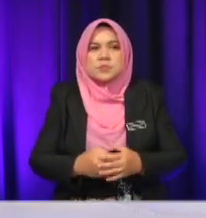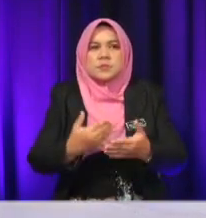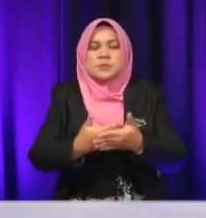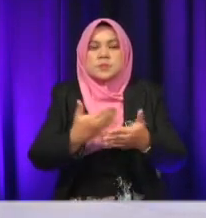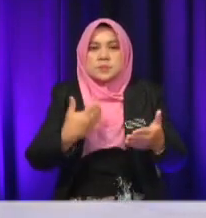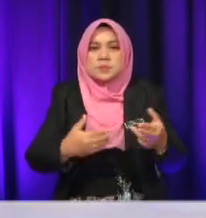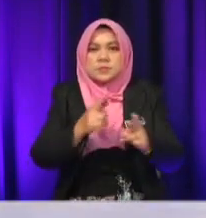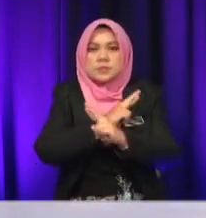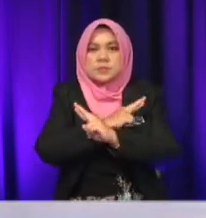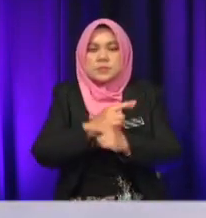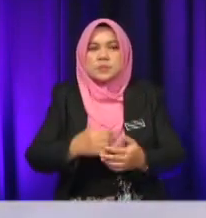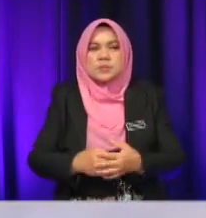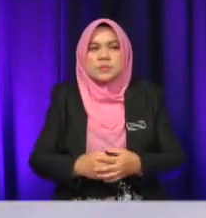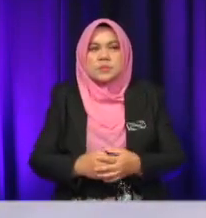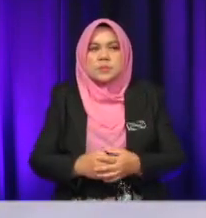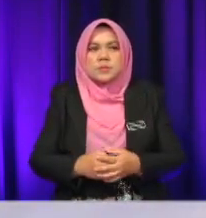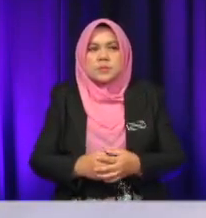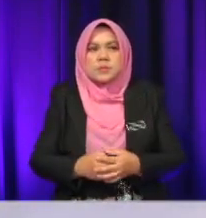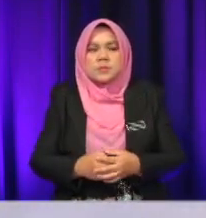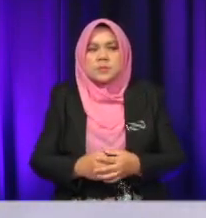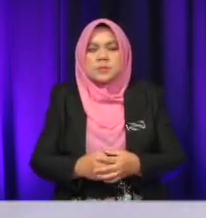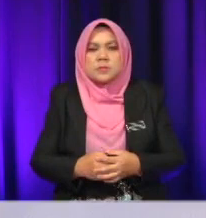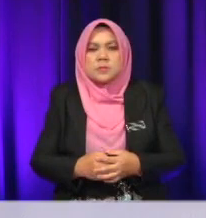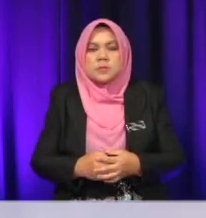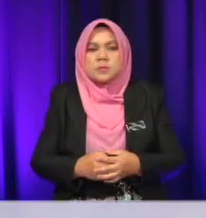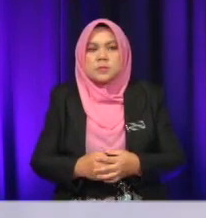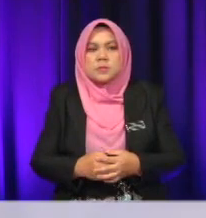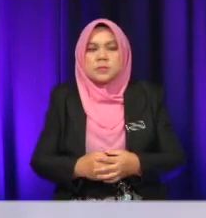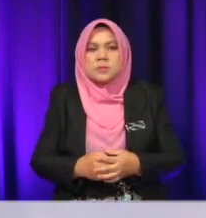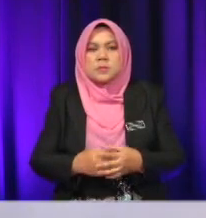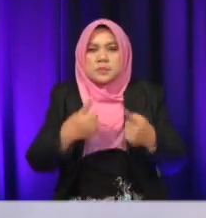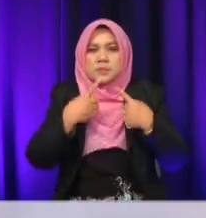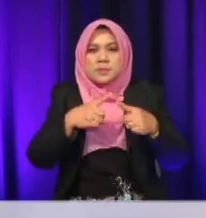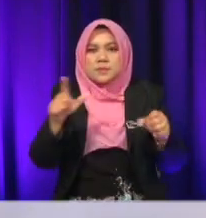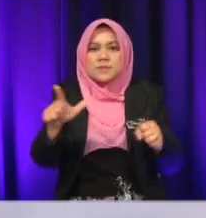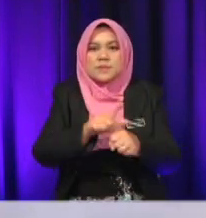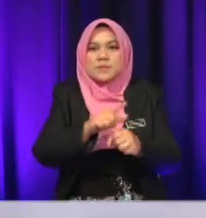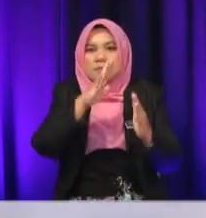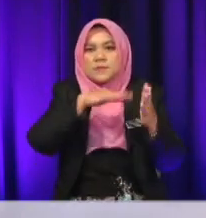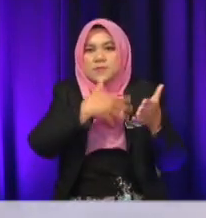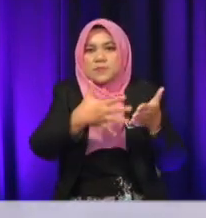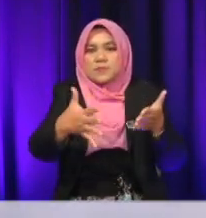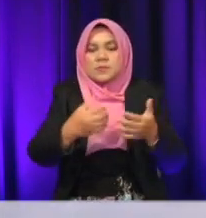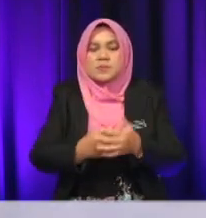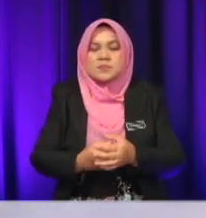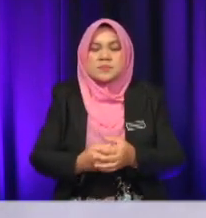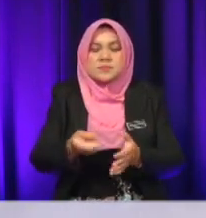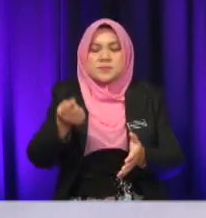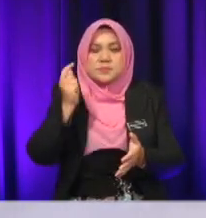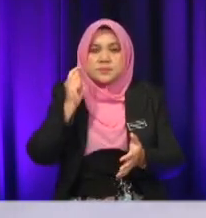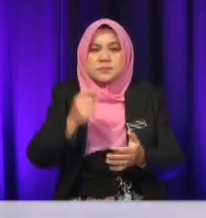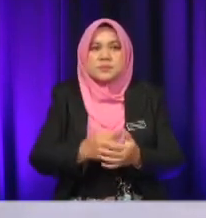berhenti berehat, adakah sedikit ganjaran untuk saya sempena melengkapkan carta jadual kita dan juga